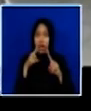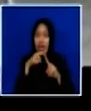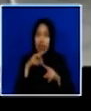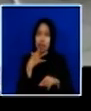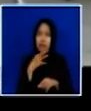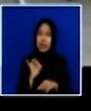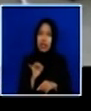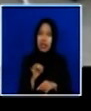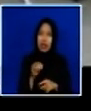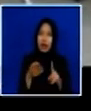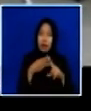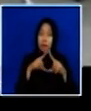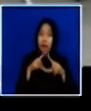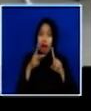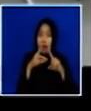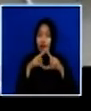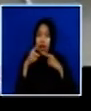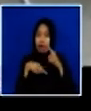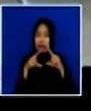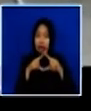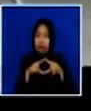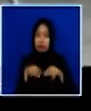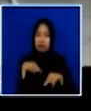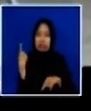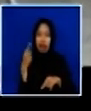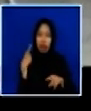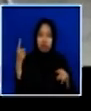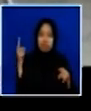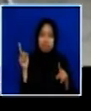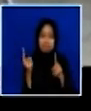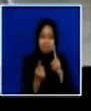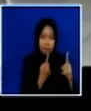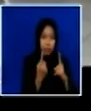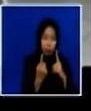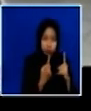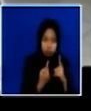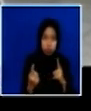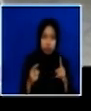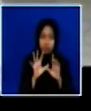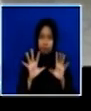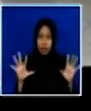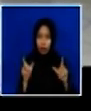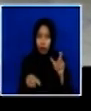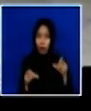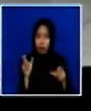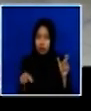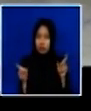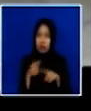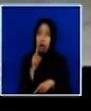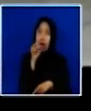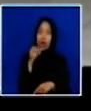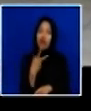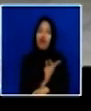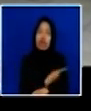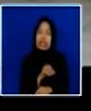makan kita sering ketemu banyak orang harus harus divaksin biarpun gua kita